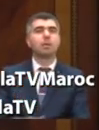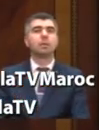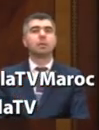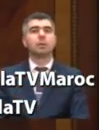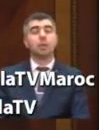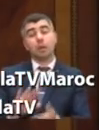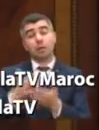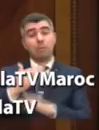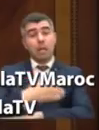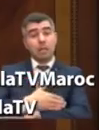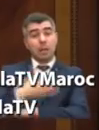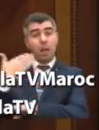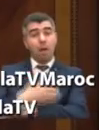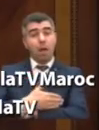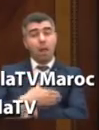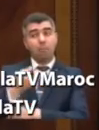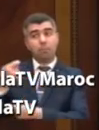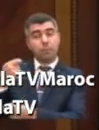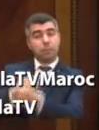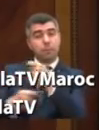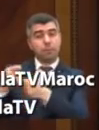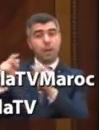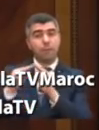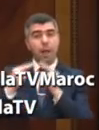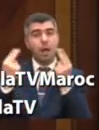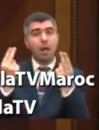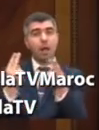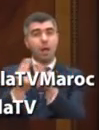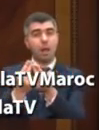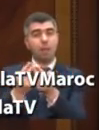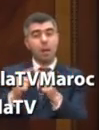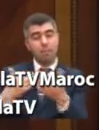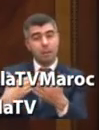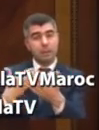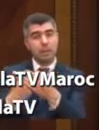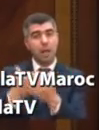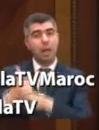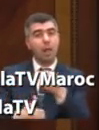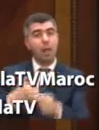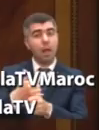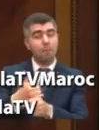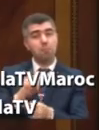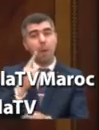بلغ حجم الصادرات ديال مختلف المواد الفلاحية إلى حدود الساعة ما يناهز